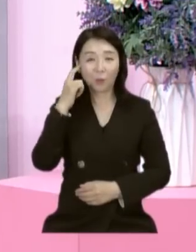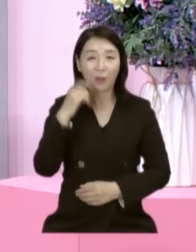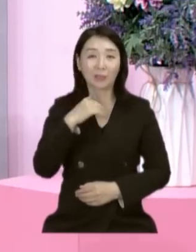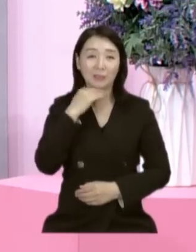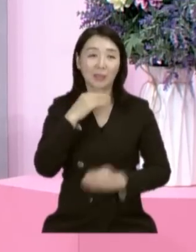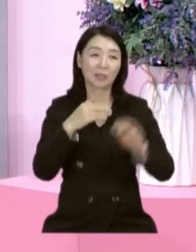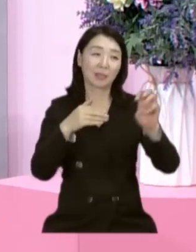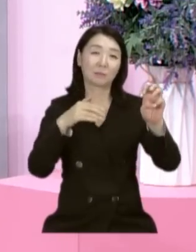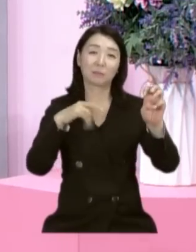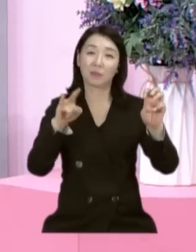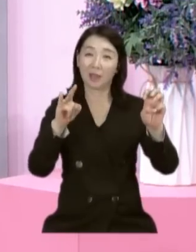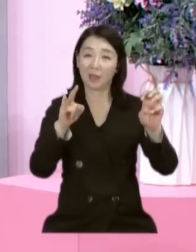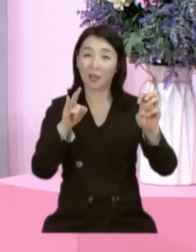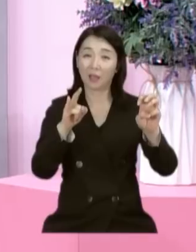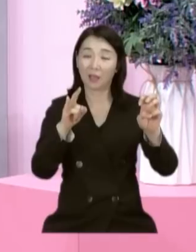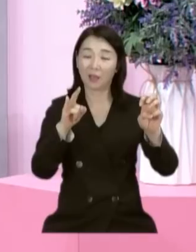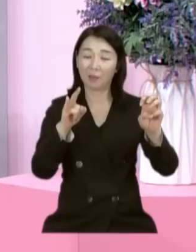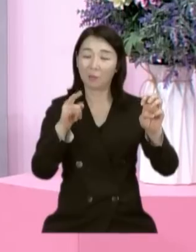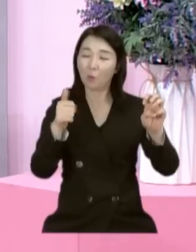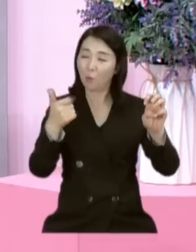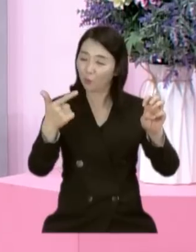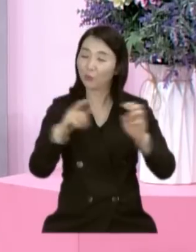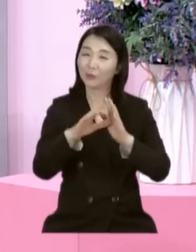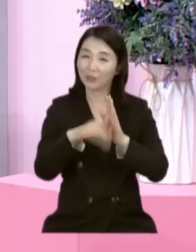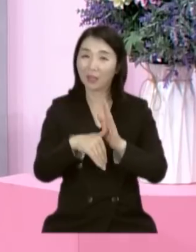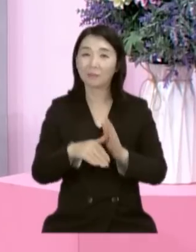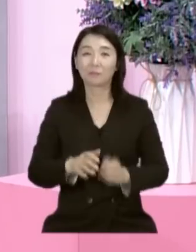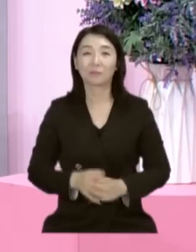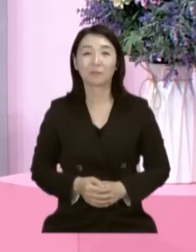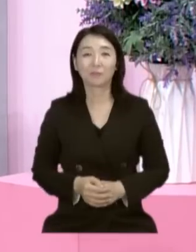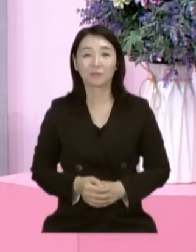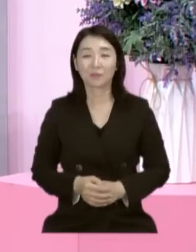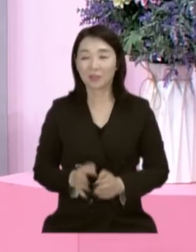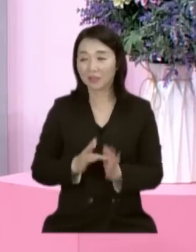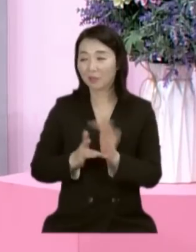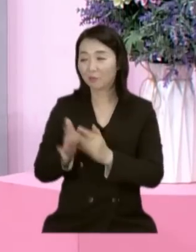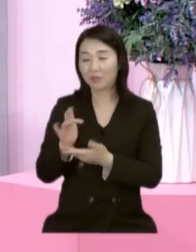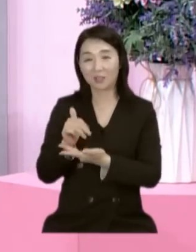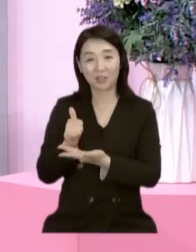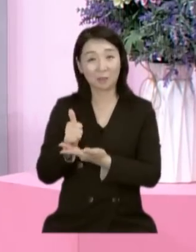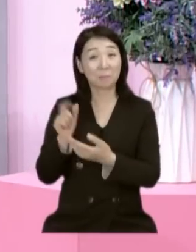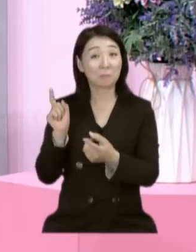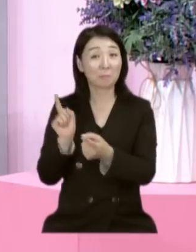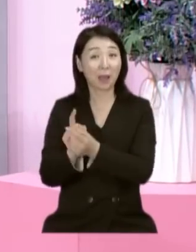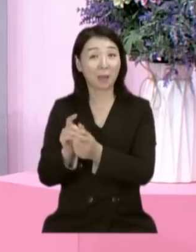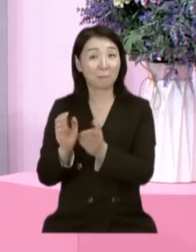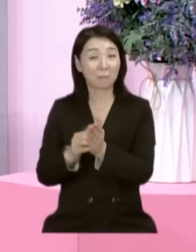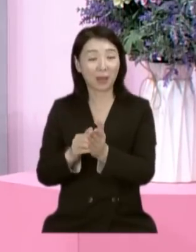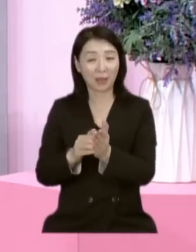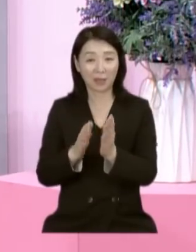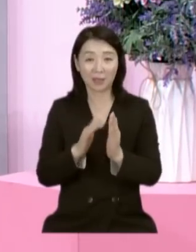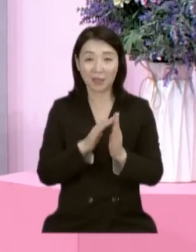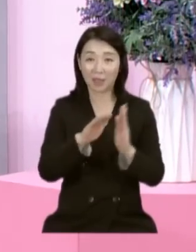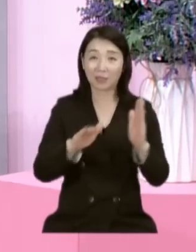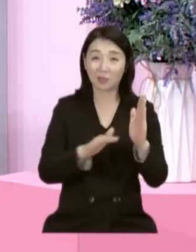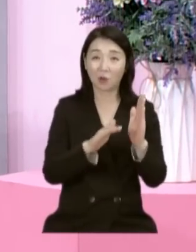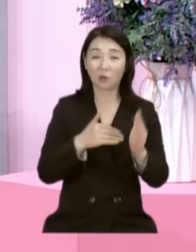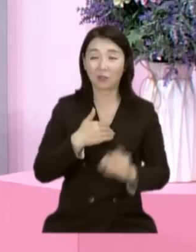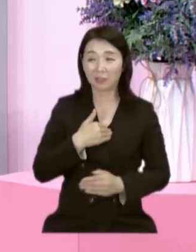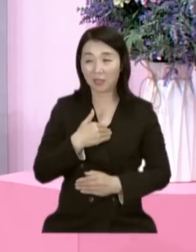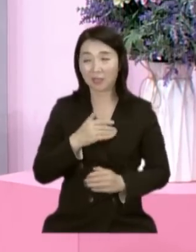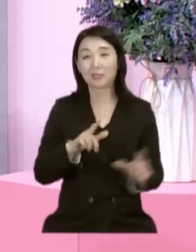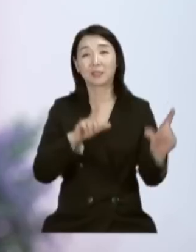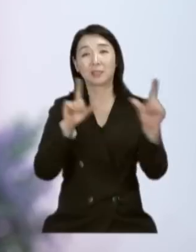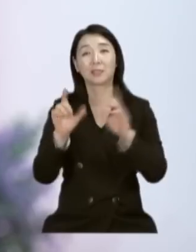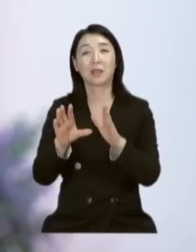30대 중반에 이렇게 예수님을 만나게 하시고 네. 또 우리 가정과 또 저의